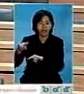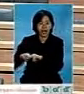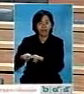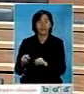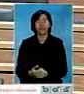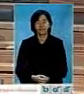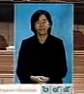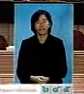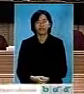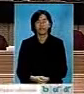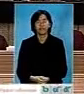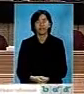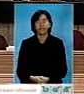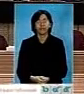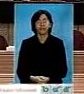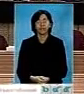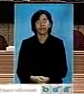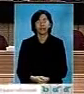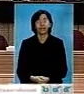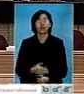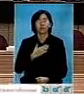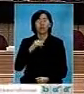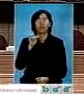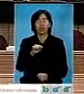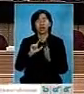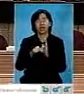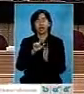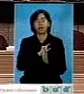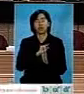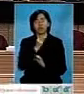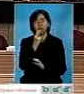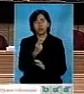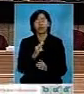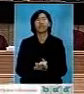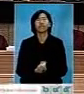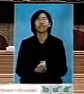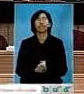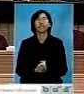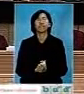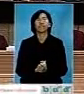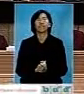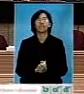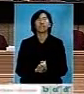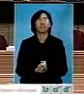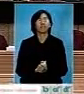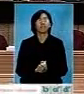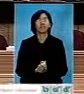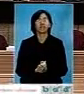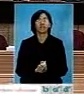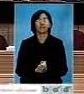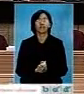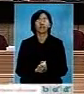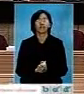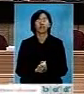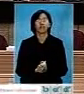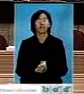นั่งลงได้แล้วครับท่านบุญยอดฮะผมได้สั่งให้ทางเลขาได้ไปดูแล้วครับพอแล้วครับนะครับท่านถ้าท่